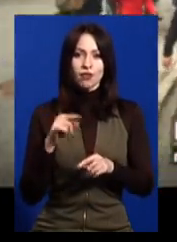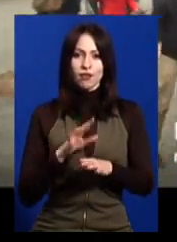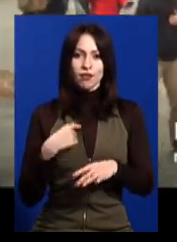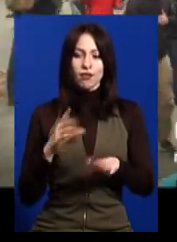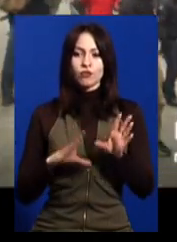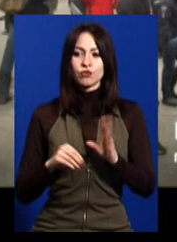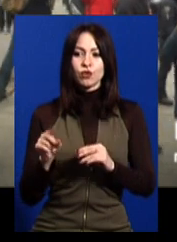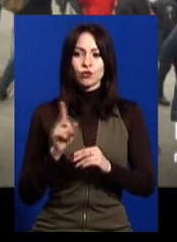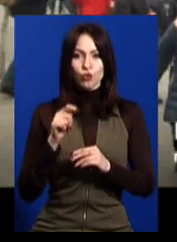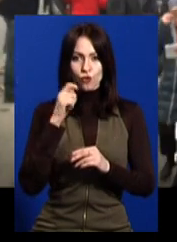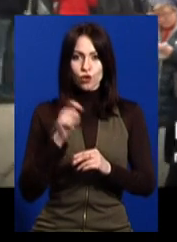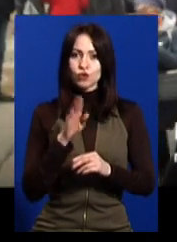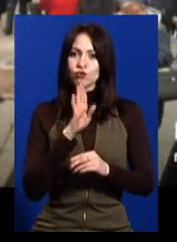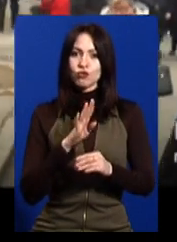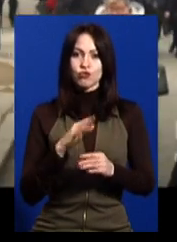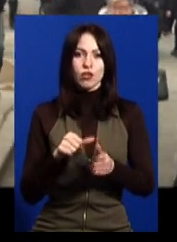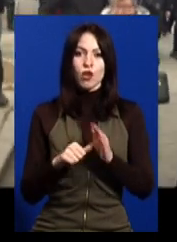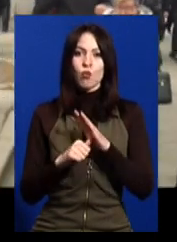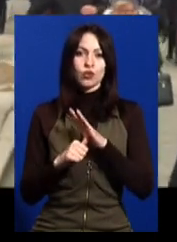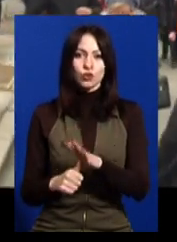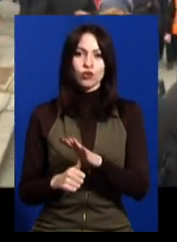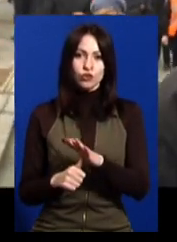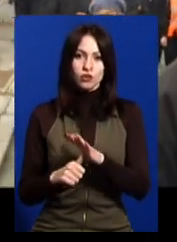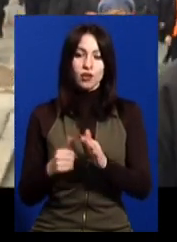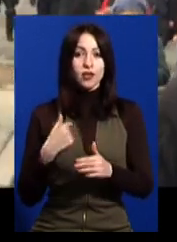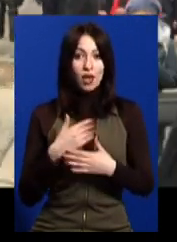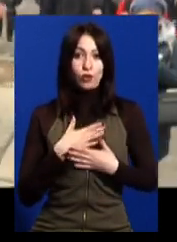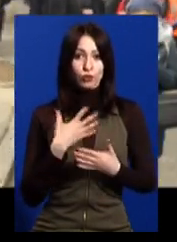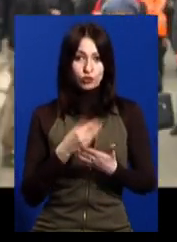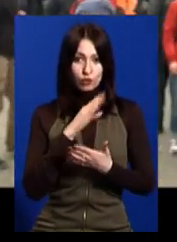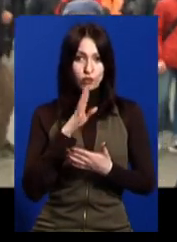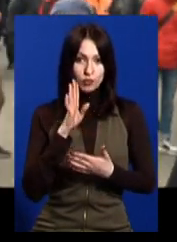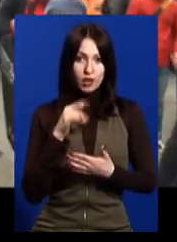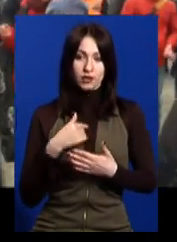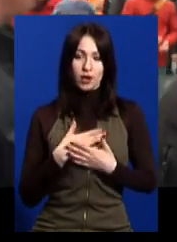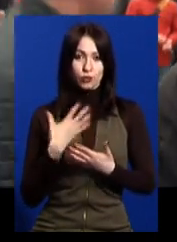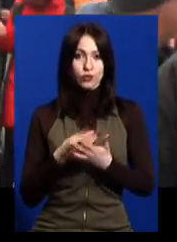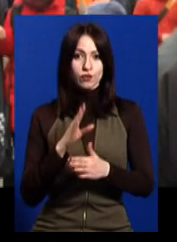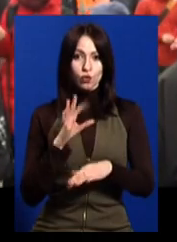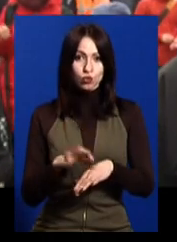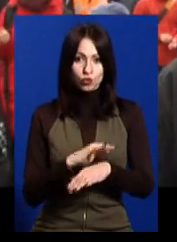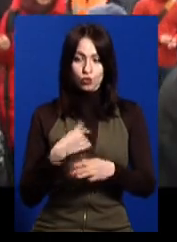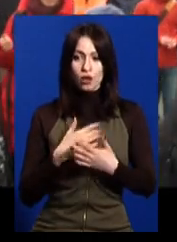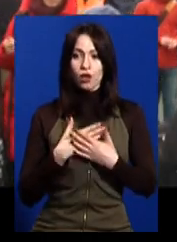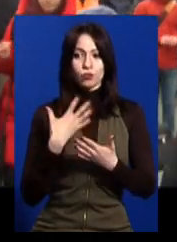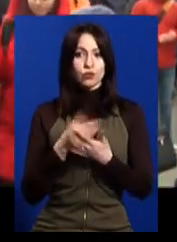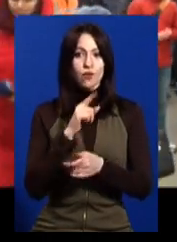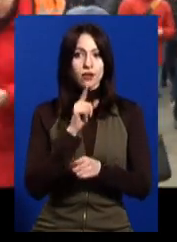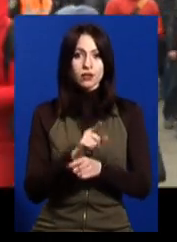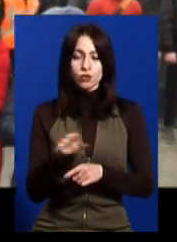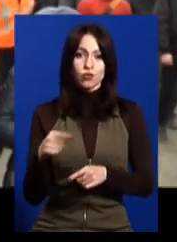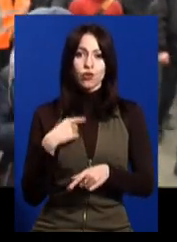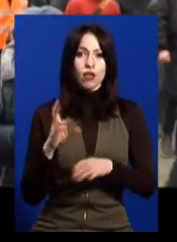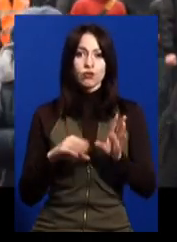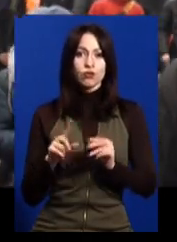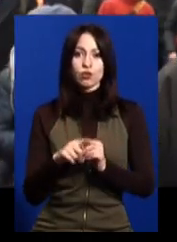вважаю, що в Україні жінка якось принижена. Я люблю свою матір, я люблю свою дружину, я люблю своїх сестер. Я не